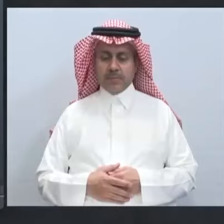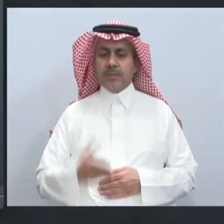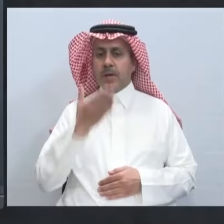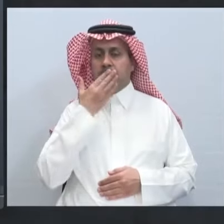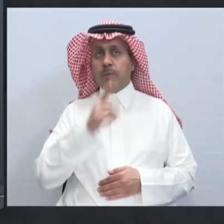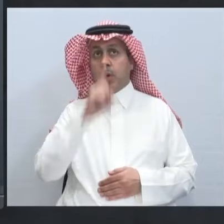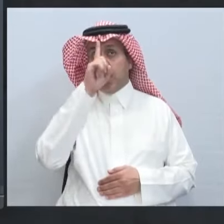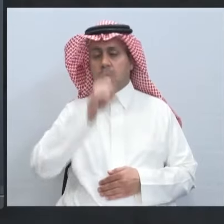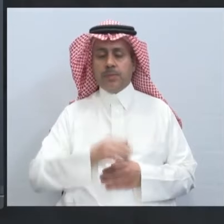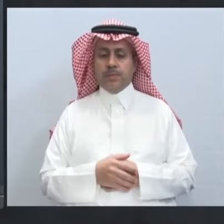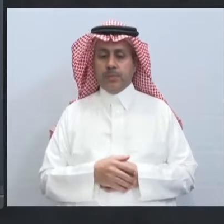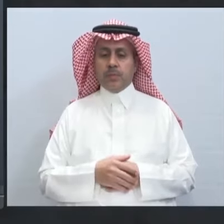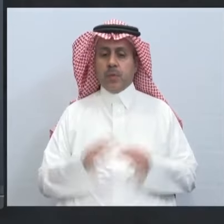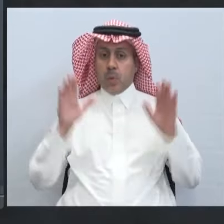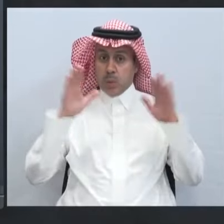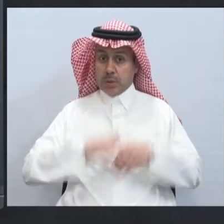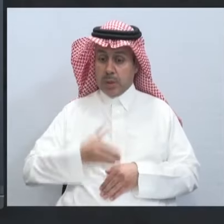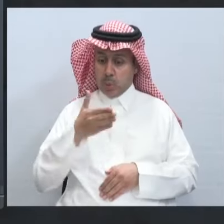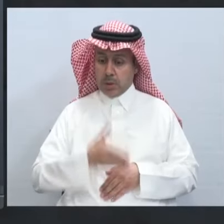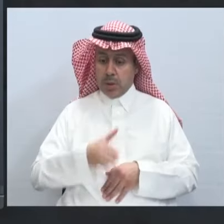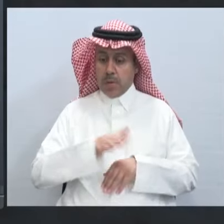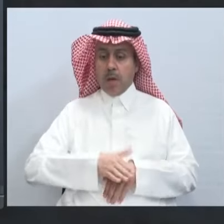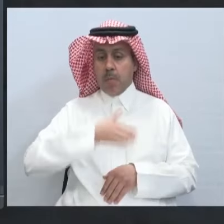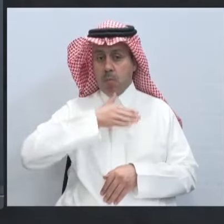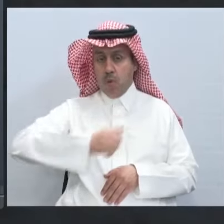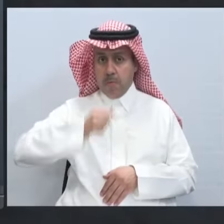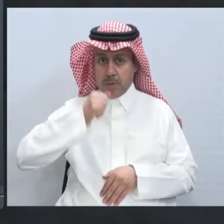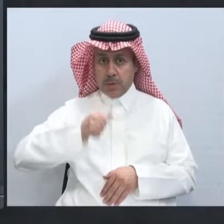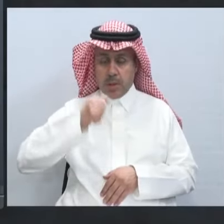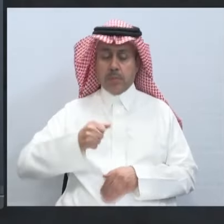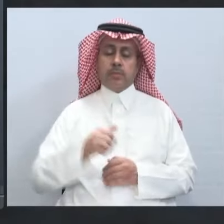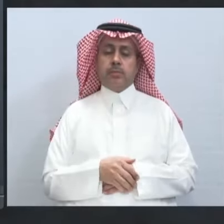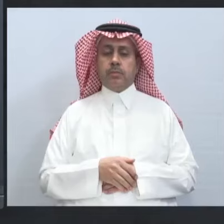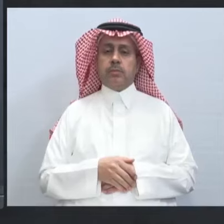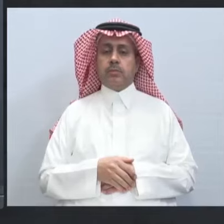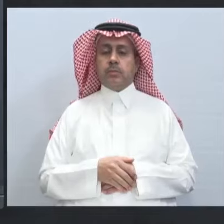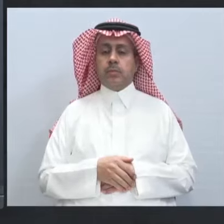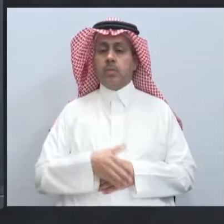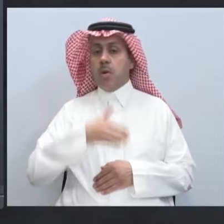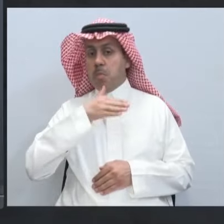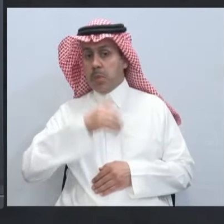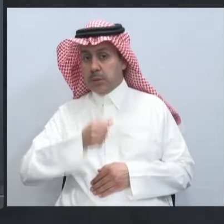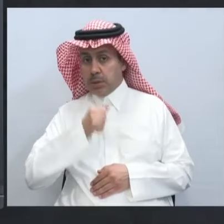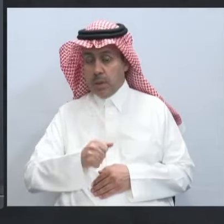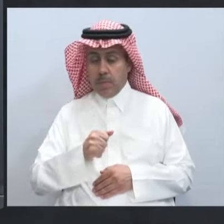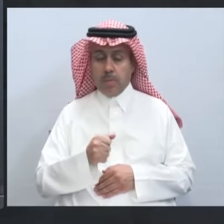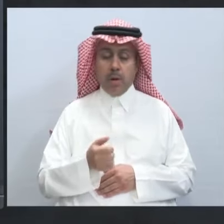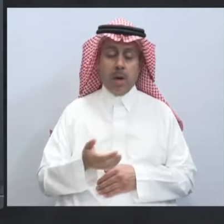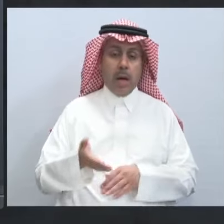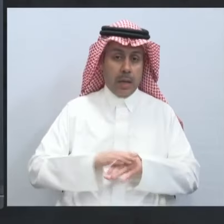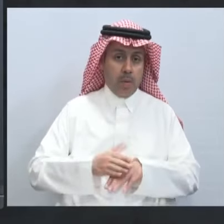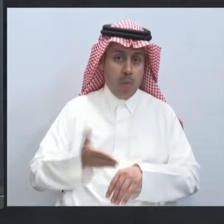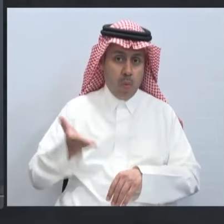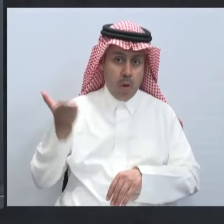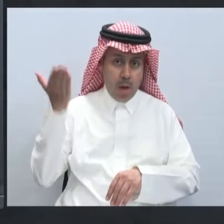الحمد لله وحده والصلاه والسلام على من لا نبي بعده الرحمه المهداه محمد بن عبد الله